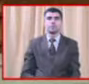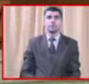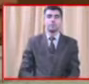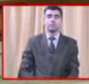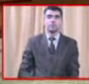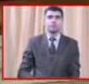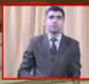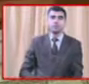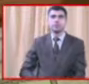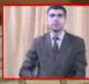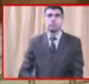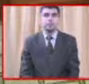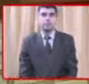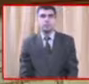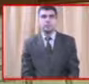لا يمكنكم استخدام من السطح.